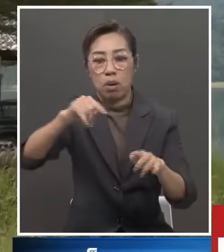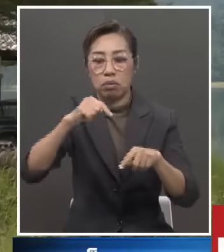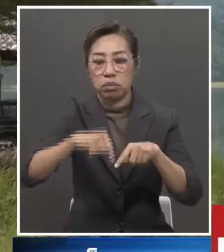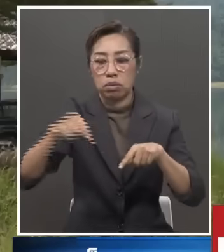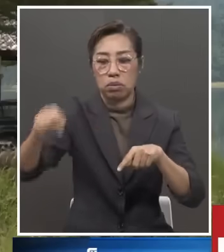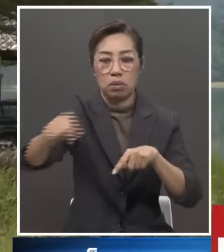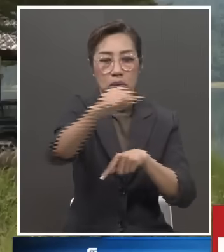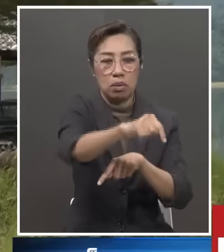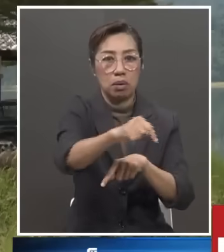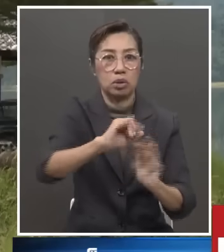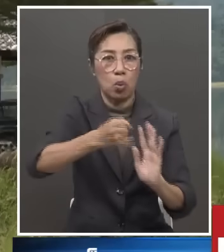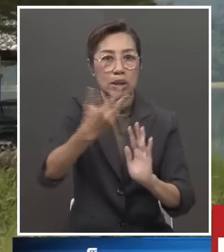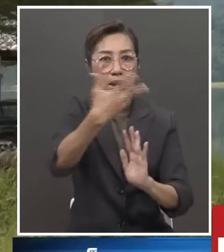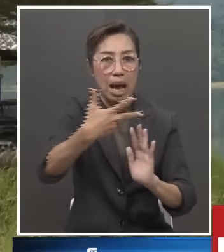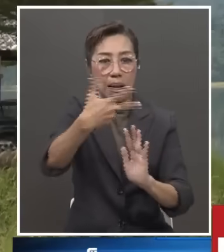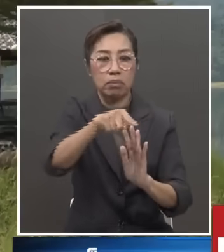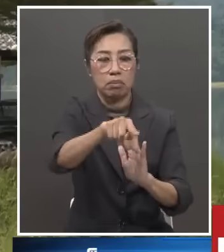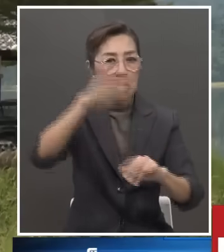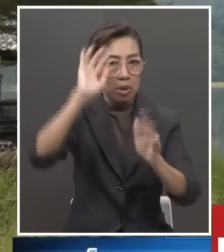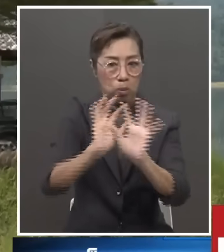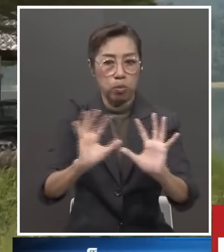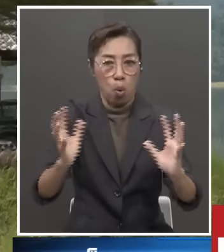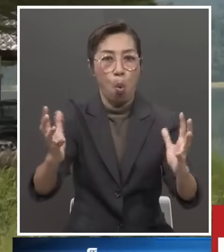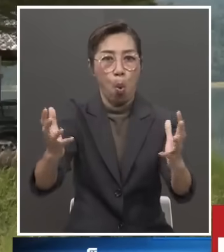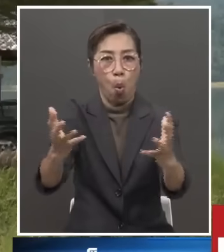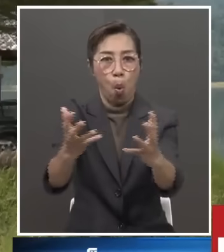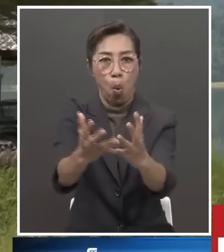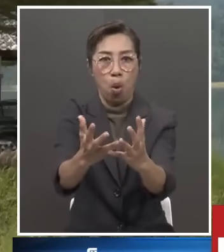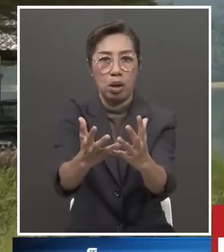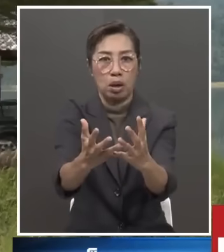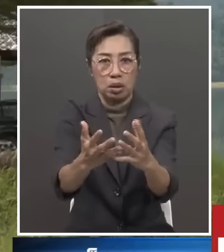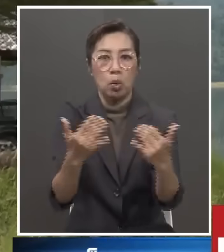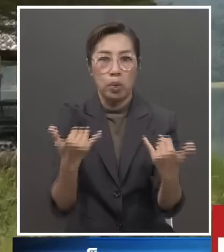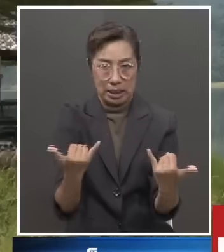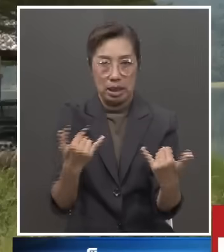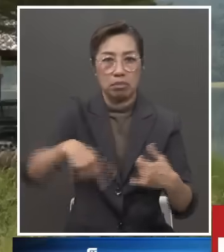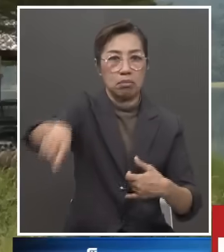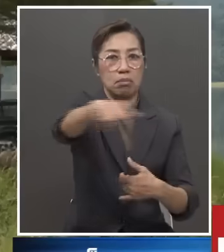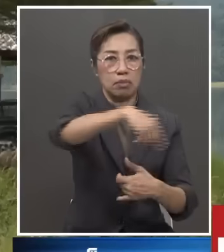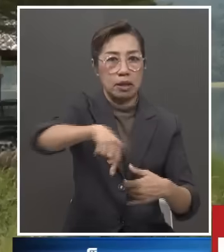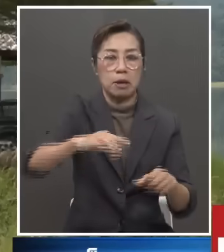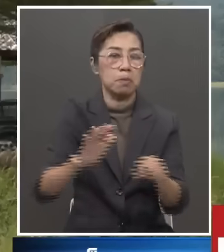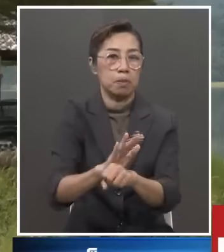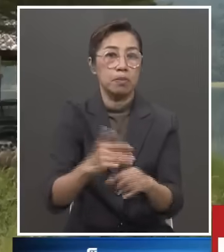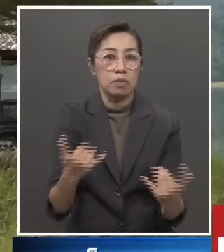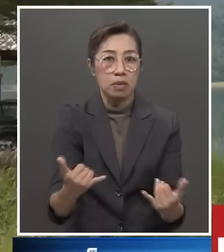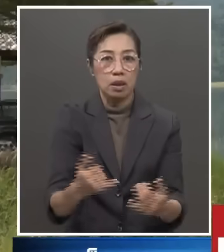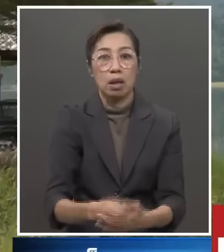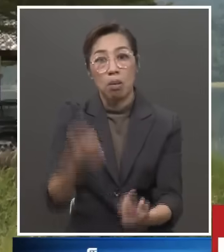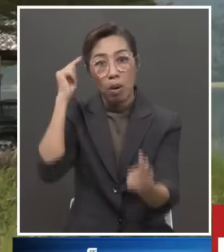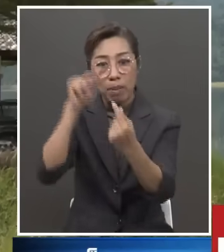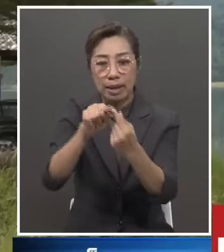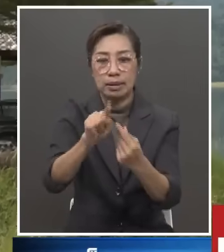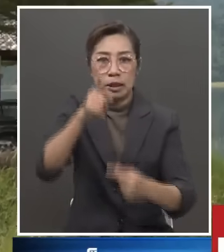เพราะฉะนั้นตลอดทั้งวันนี้จะมีเจ้าหน้าที่ซึ่งมีการสนธิกำลังกันเข้าปิดล้อพื้นที่ทั้ง 3จุดนี้เป้าหมาย